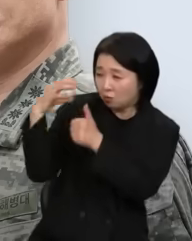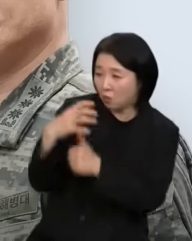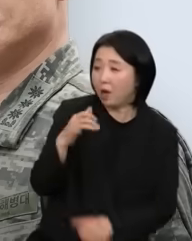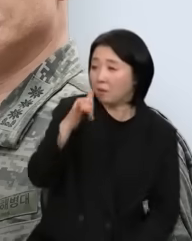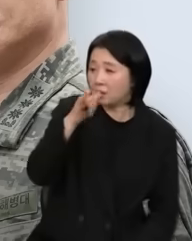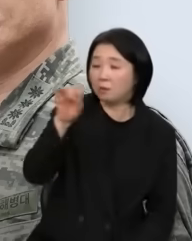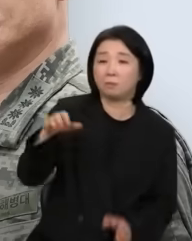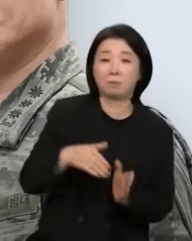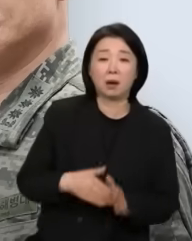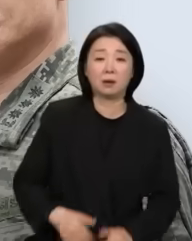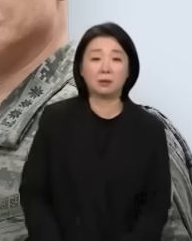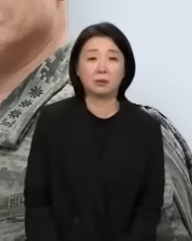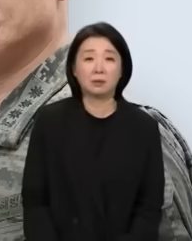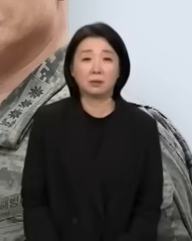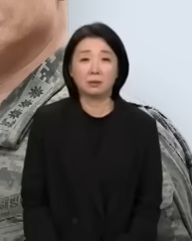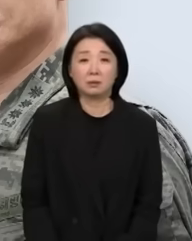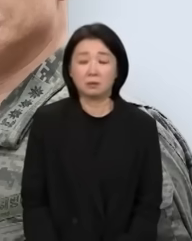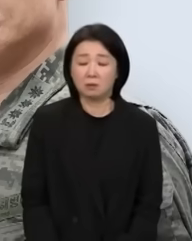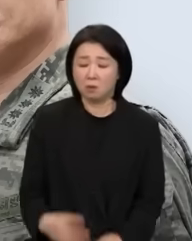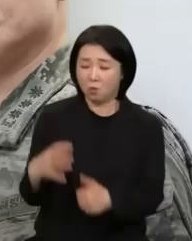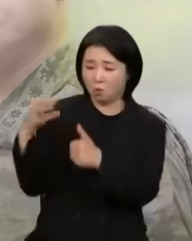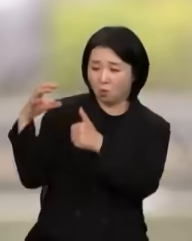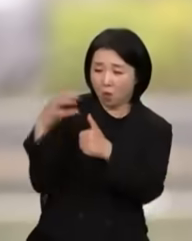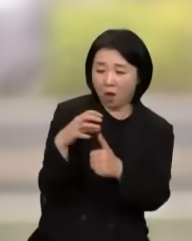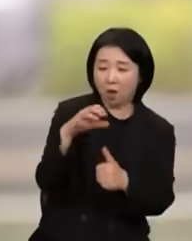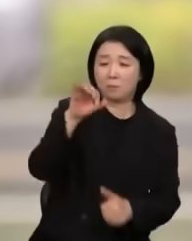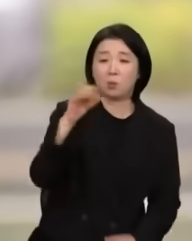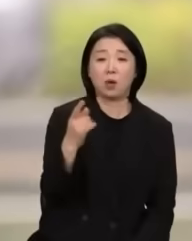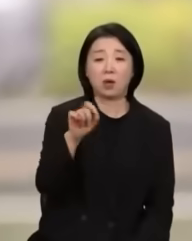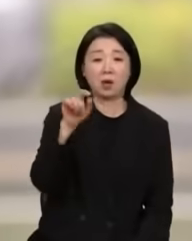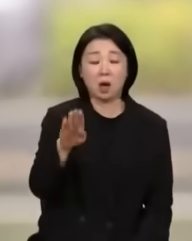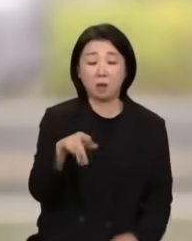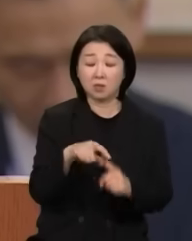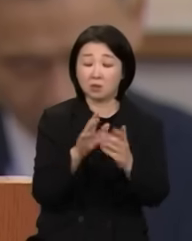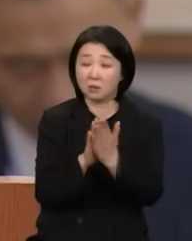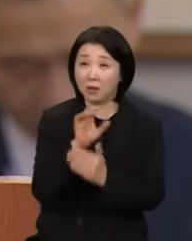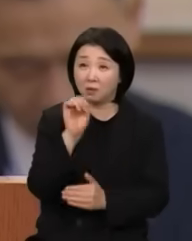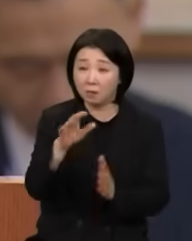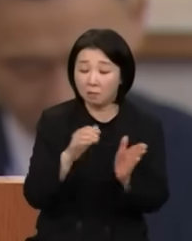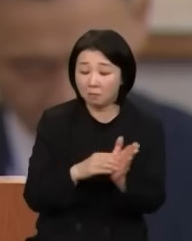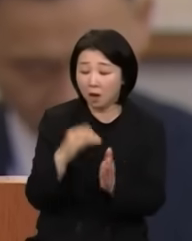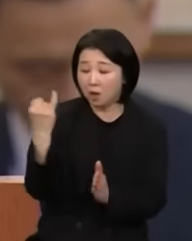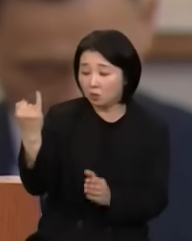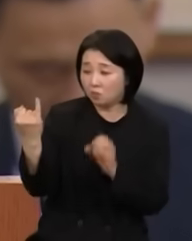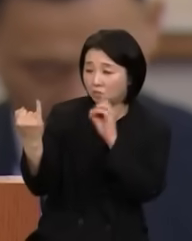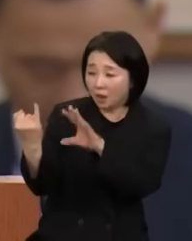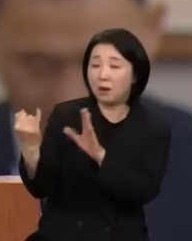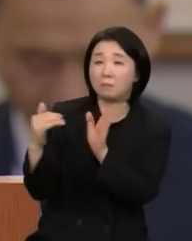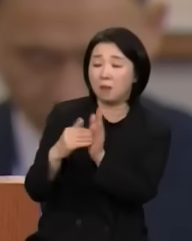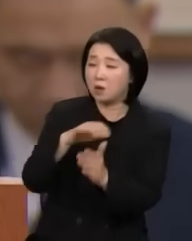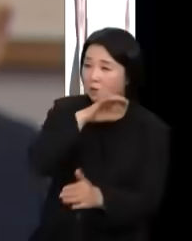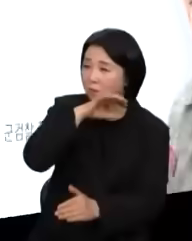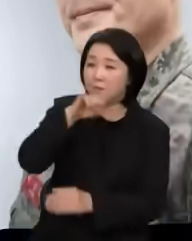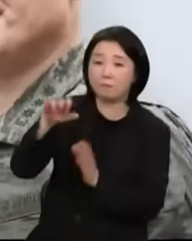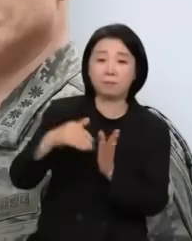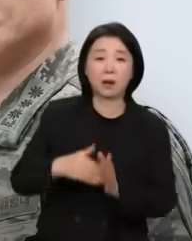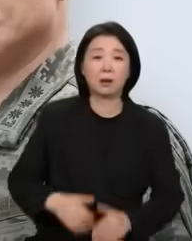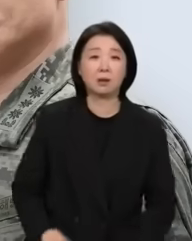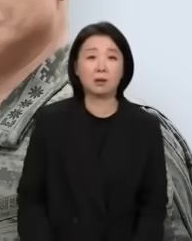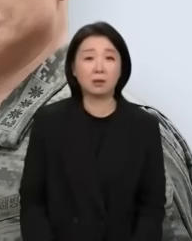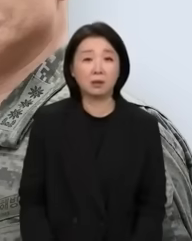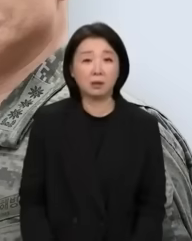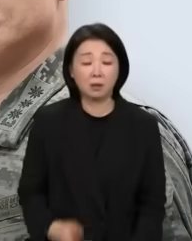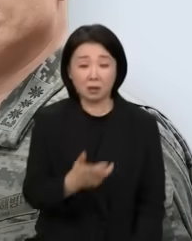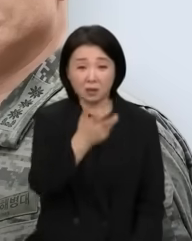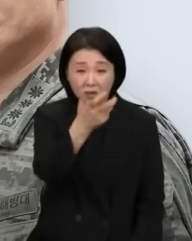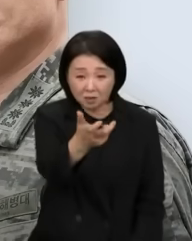있다고 말했다고 했습니다. 외압이라는 단어를 직접 언급하며 유 법무관리관에게 사실상 항의를 한 겁니다. 이첩